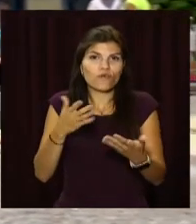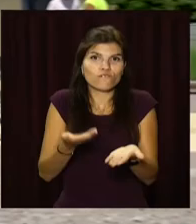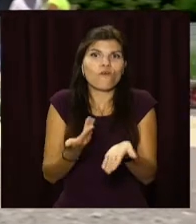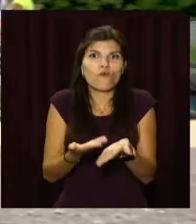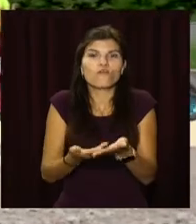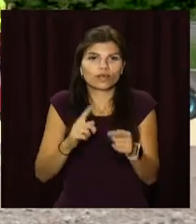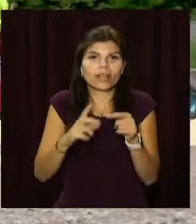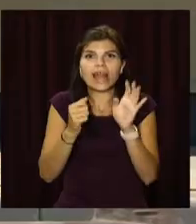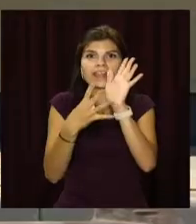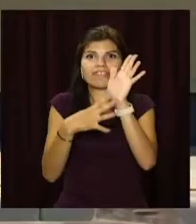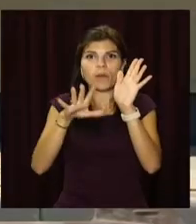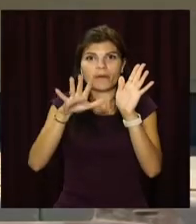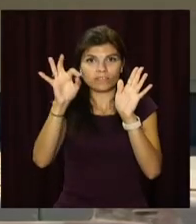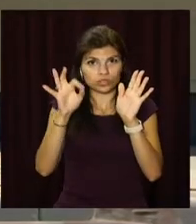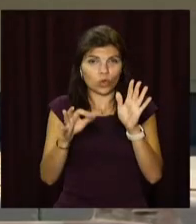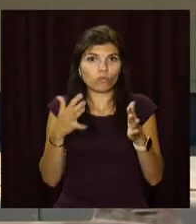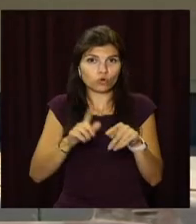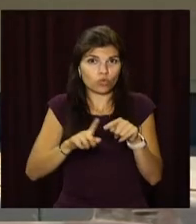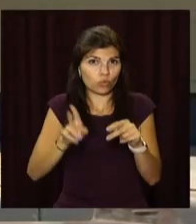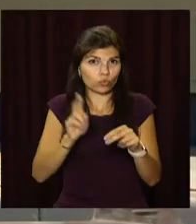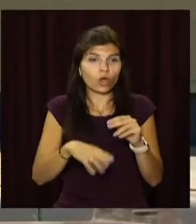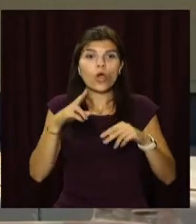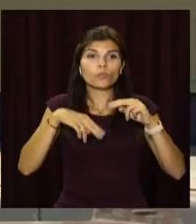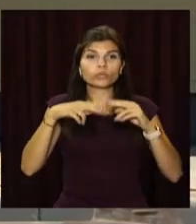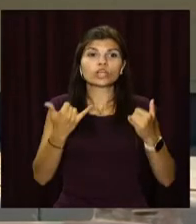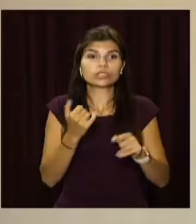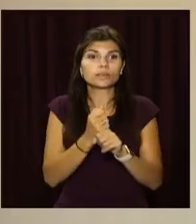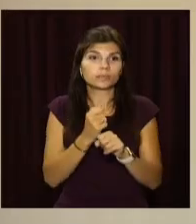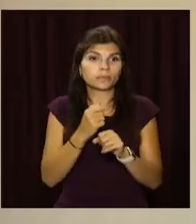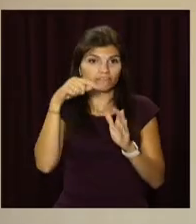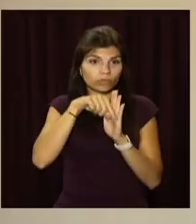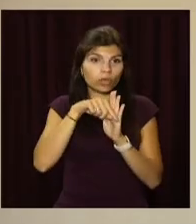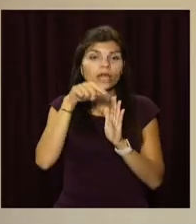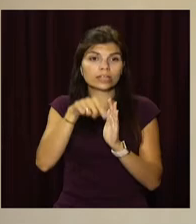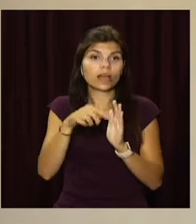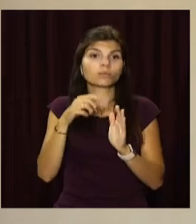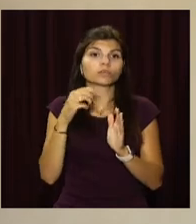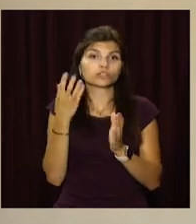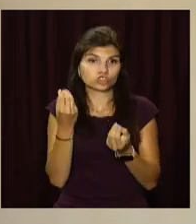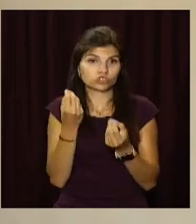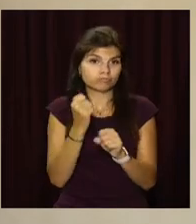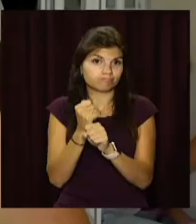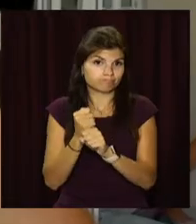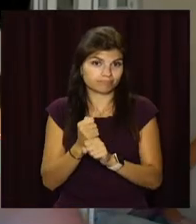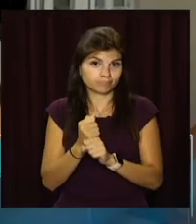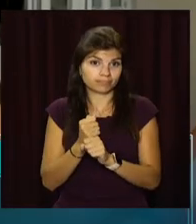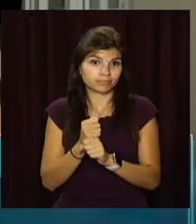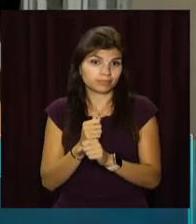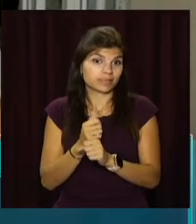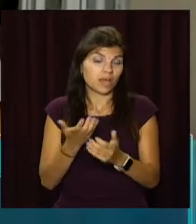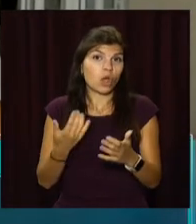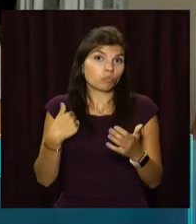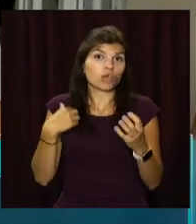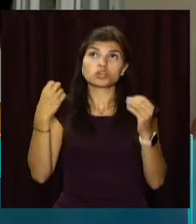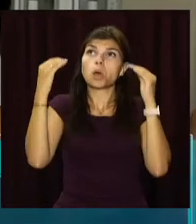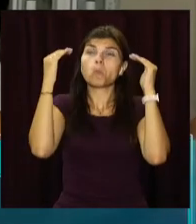роботи виконані на 95%, кажуть підрядники. Будівельники зараз працюють всередині. Там тривають оздоблювальні роботи. На етапі у нас